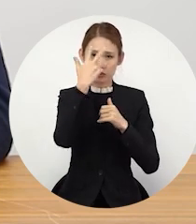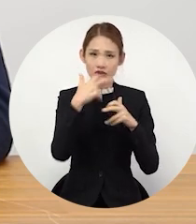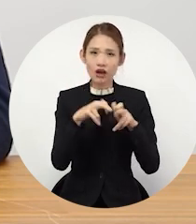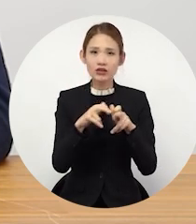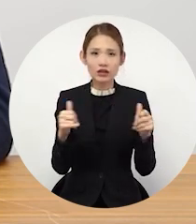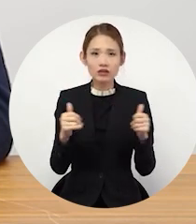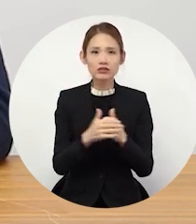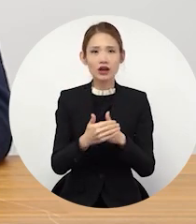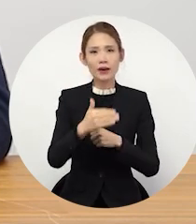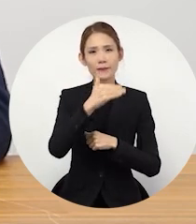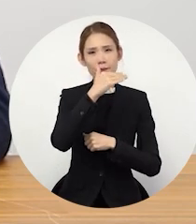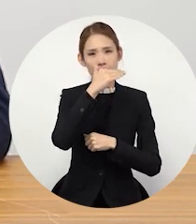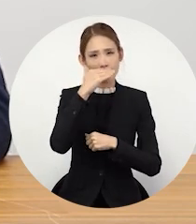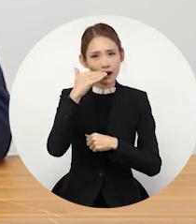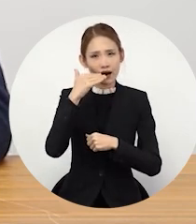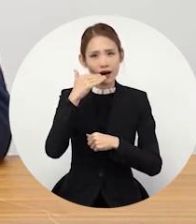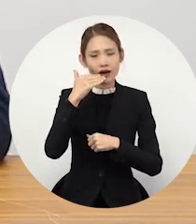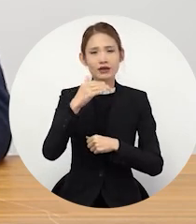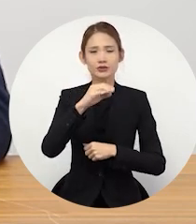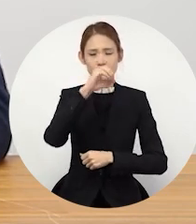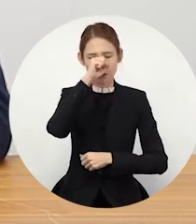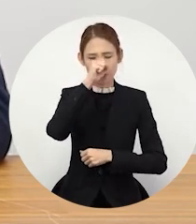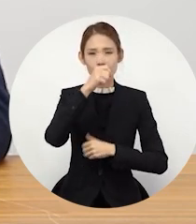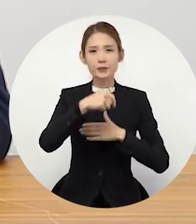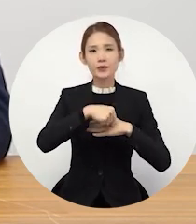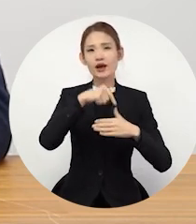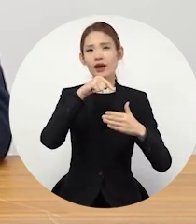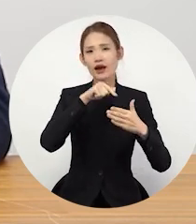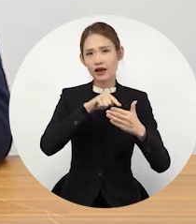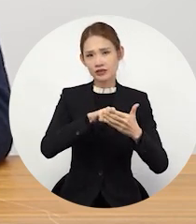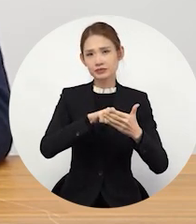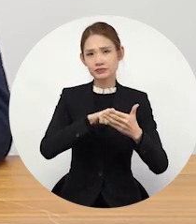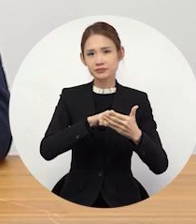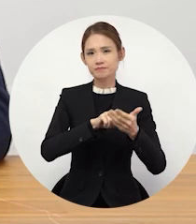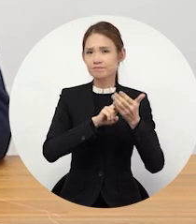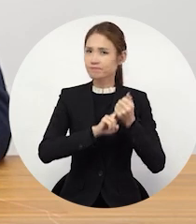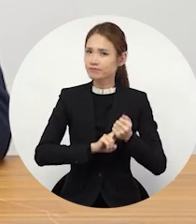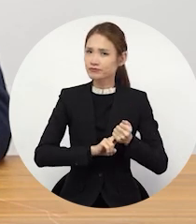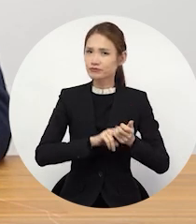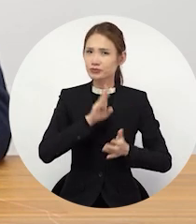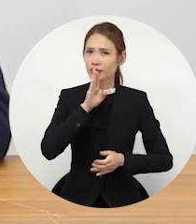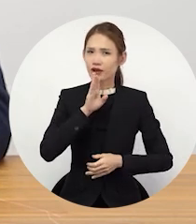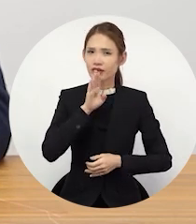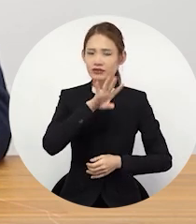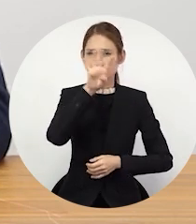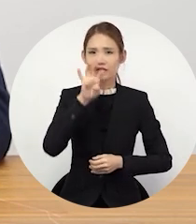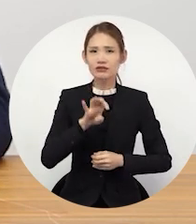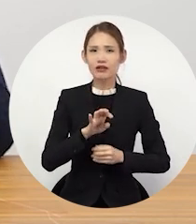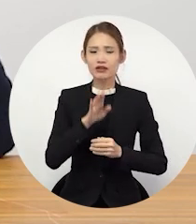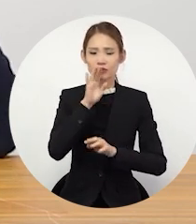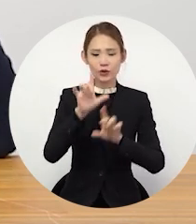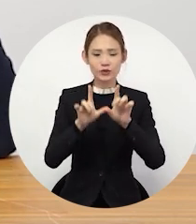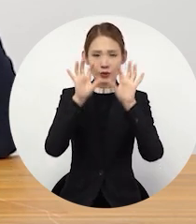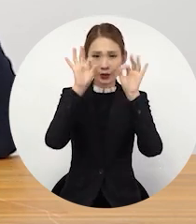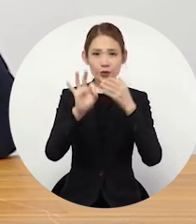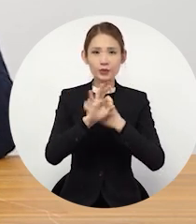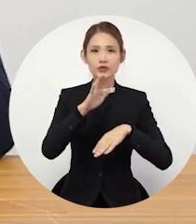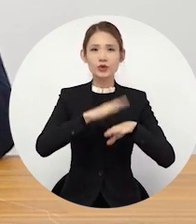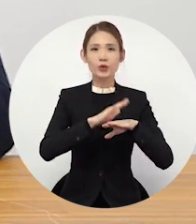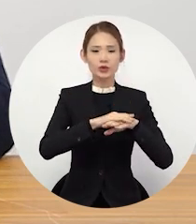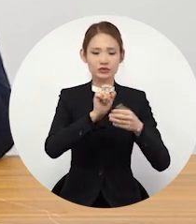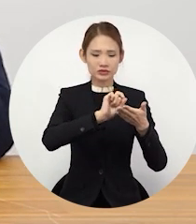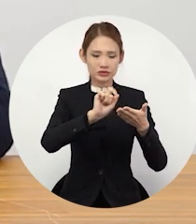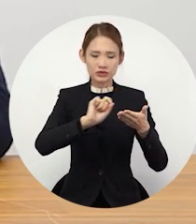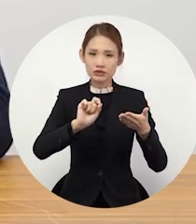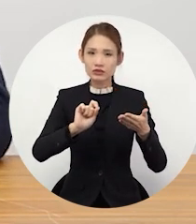네, 되게 바람직한 마인드인 것 같다라는 함정이 숨어 있지만 사실 현실적으로 시각장애인에게 있어